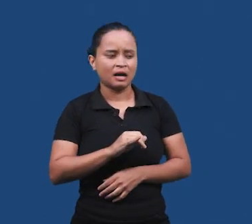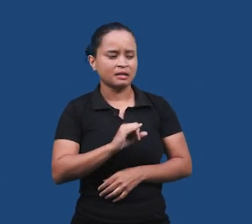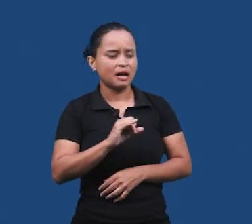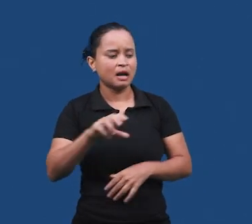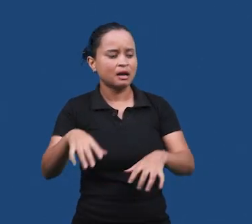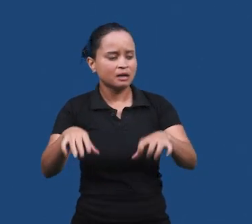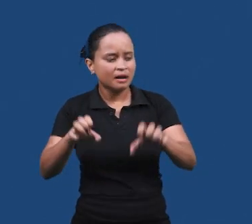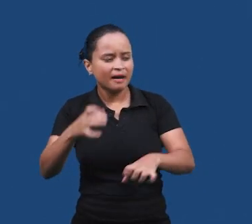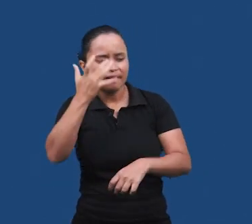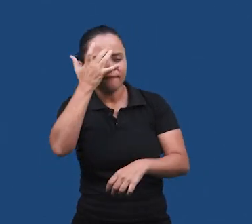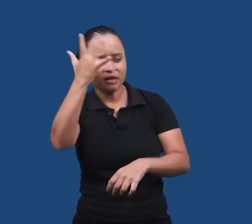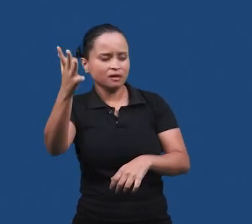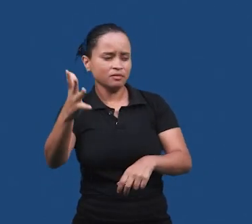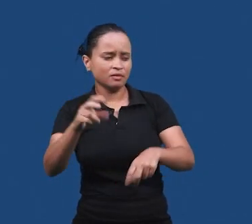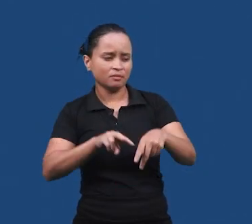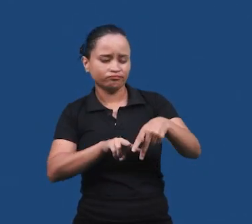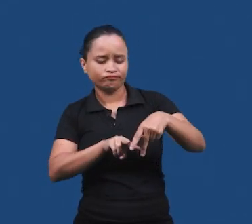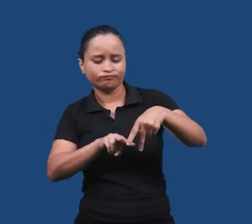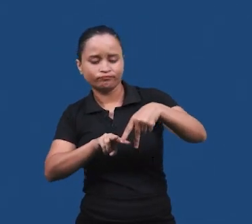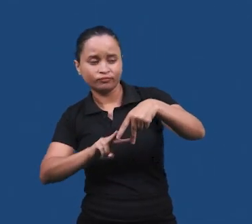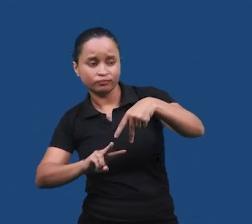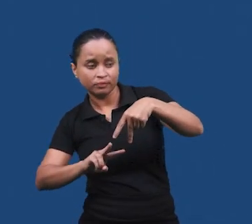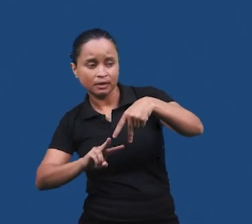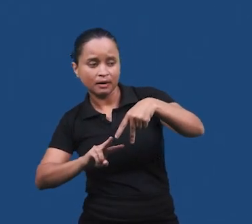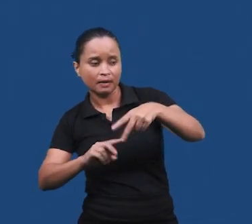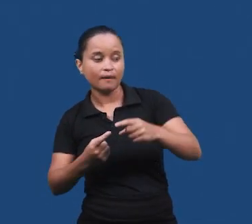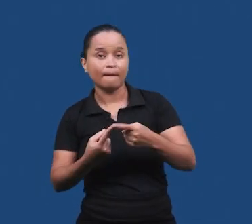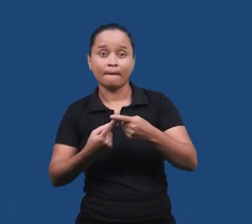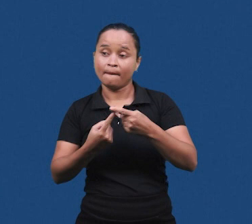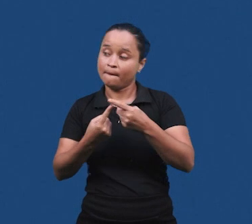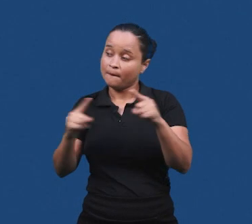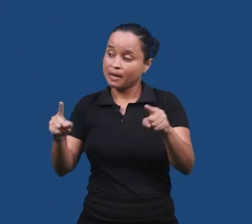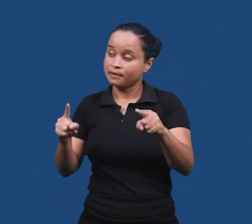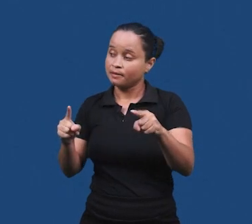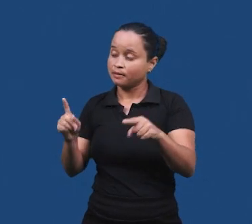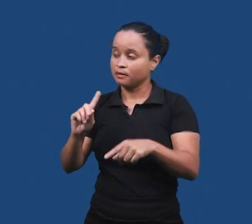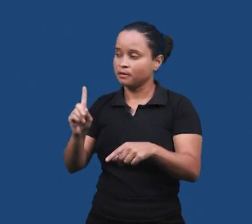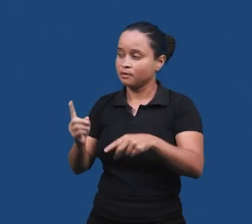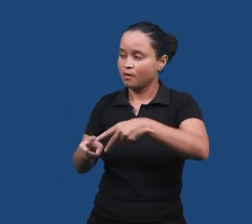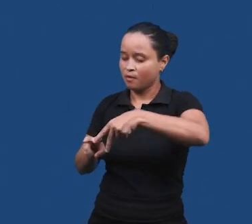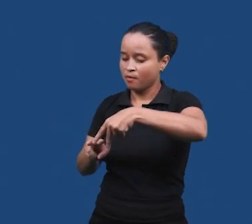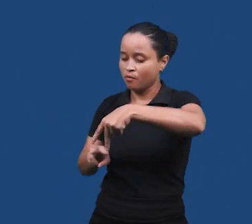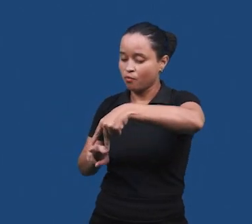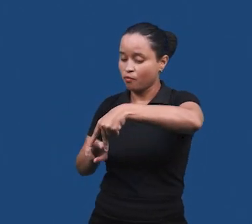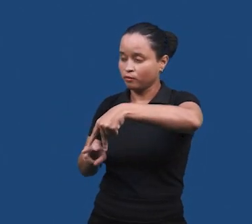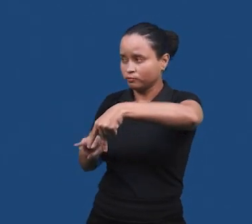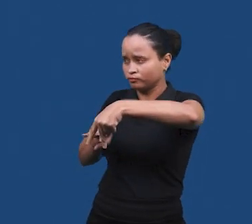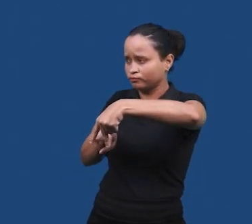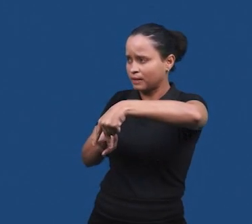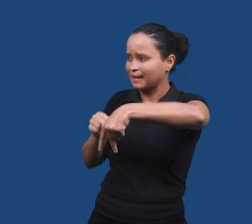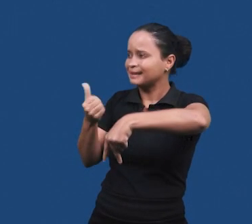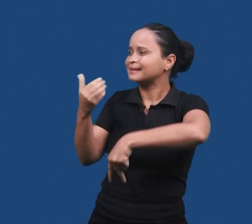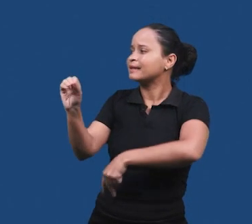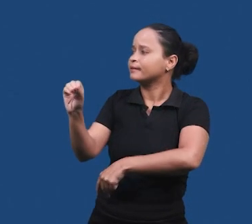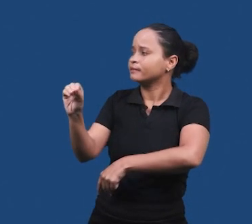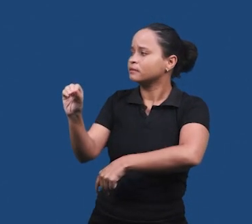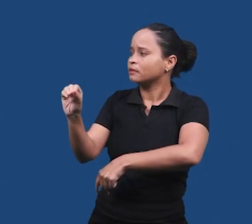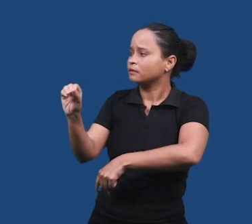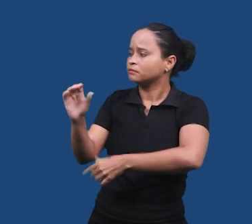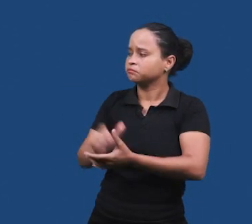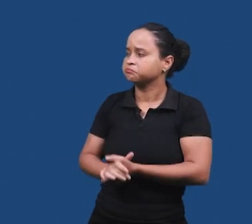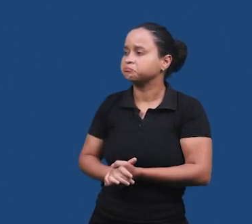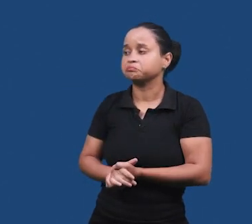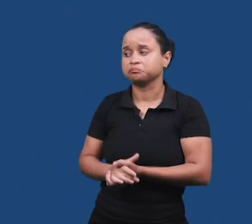est facile que l'ombre revienne 10 degrés, mais qu'elle revienne 10 degrés en